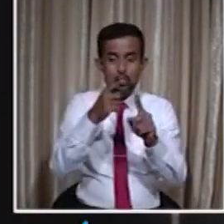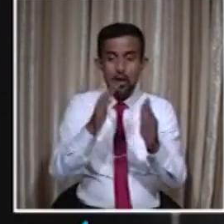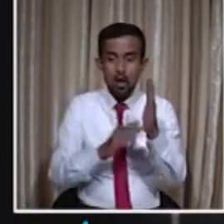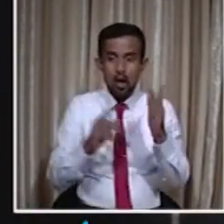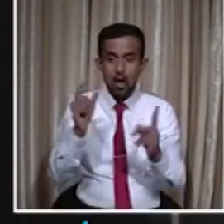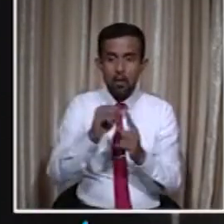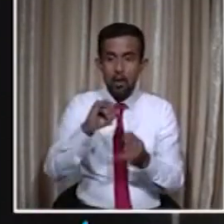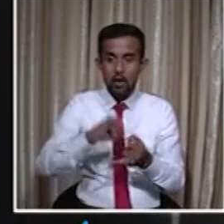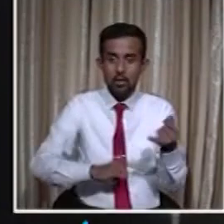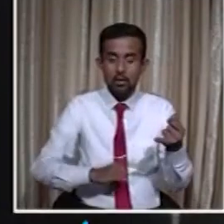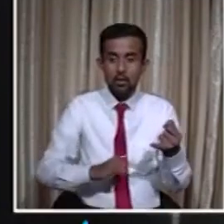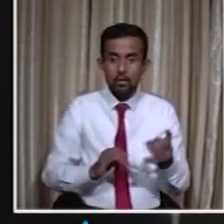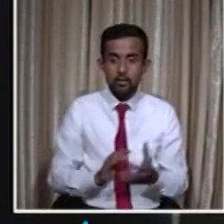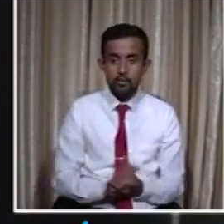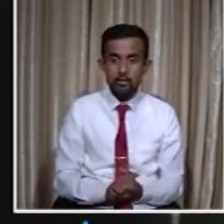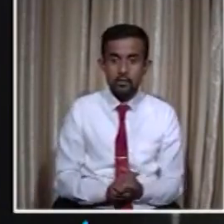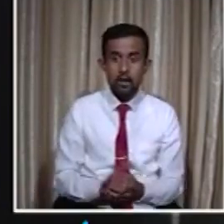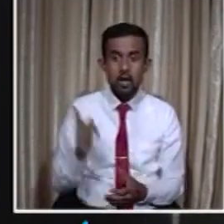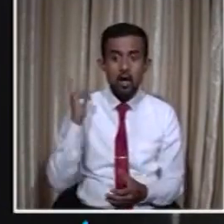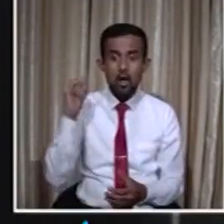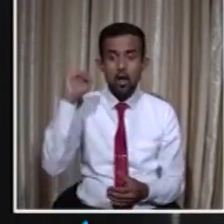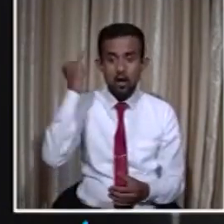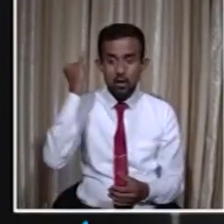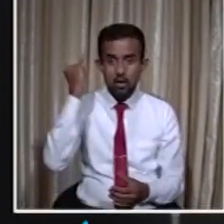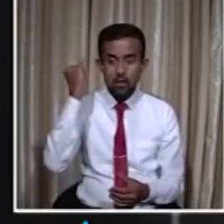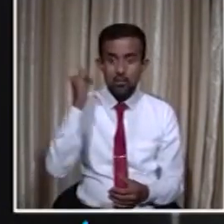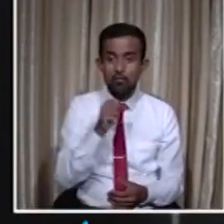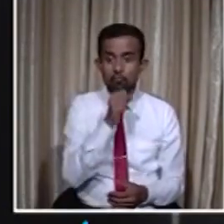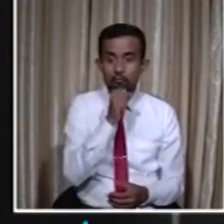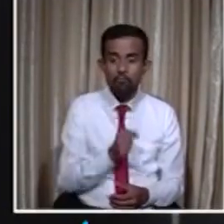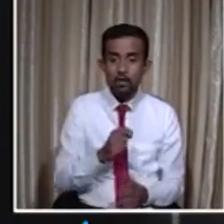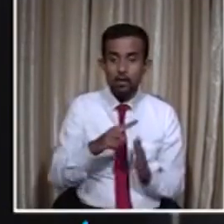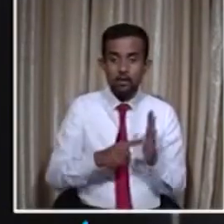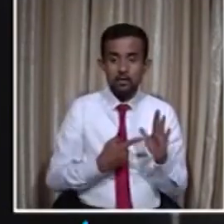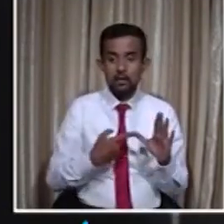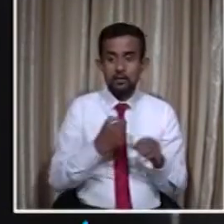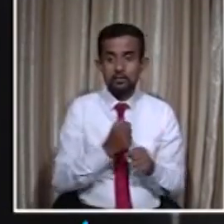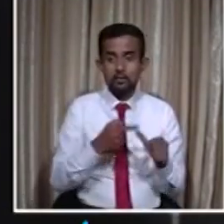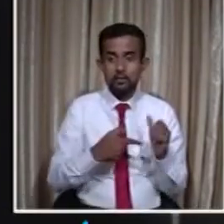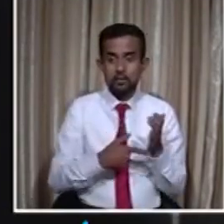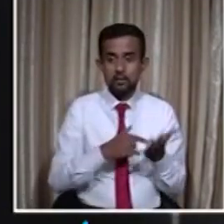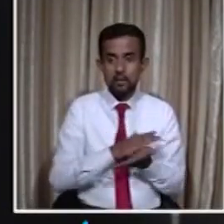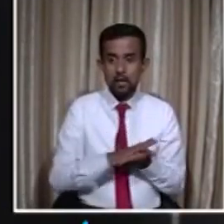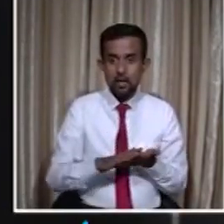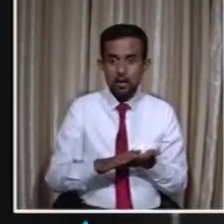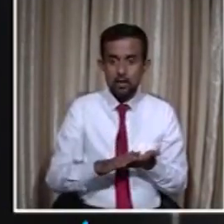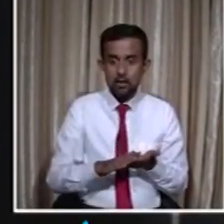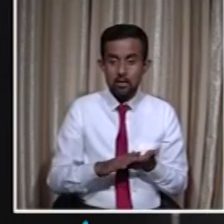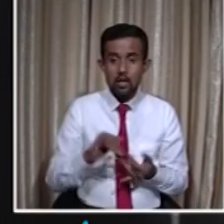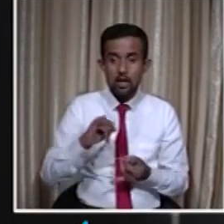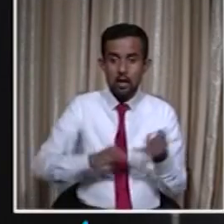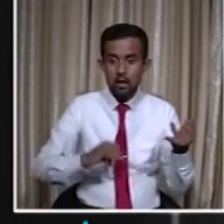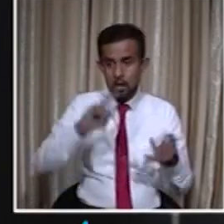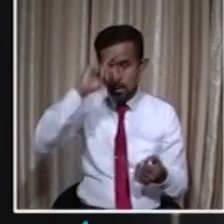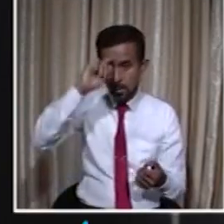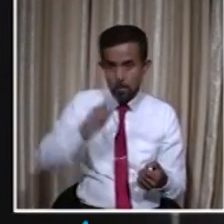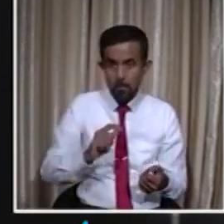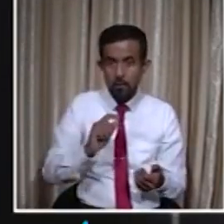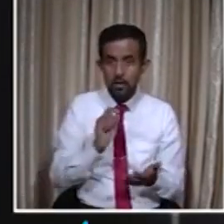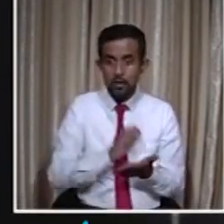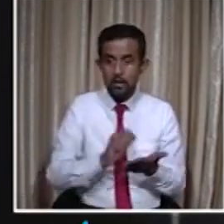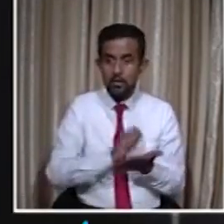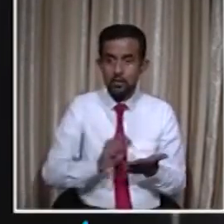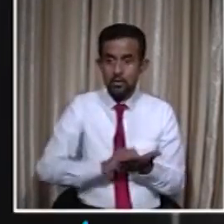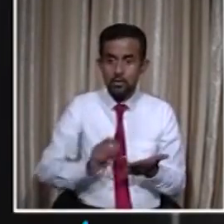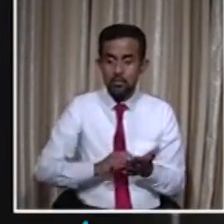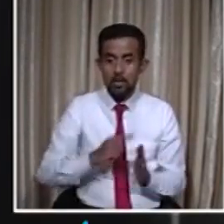අමාත්‍යාංශ ලේකම්වරයා, හමුදා නිලධාරියෙක් විශ්‍රාමලත්, ජගත් අල්විස් කියන ලේකම්වරයා ලියුමක් ලියලා